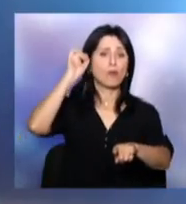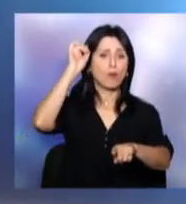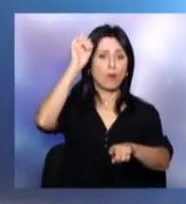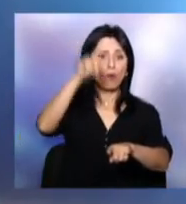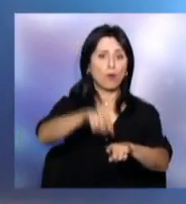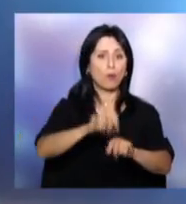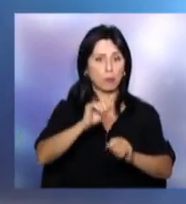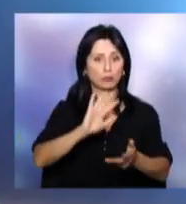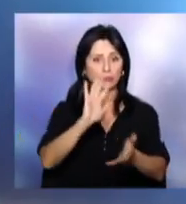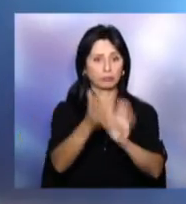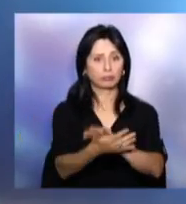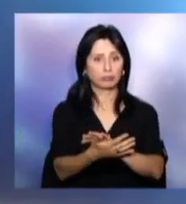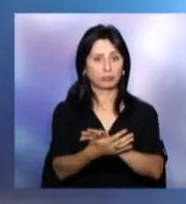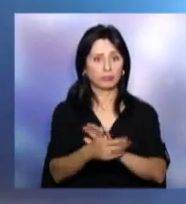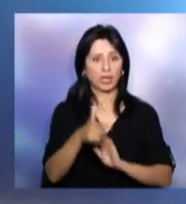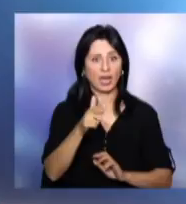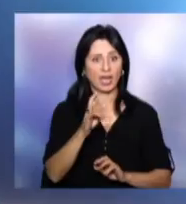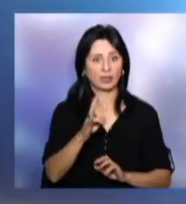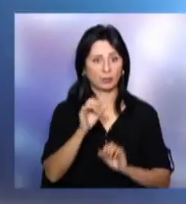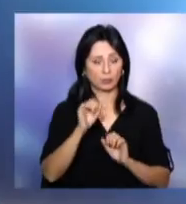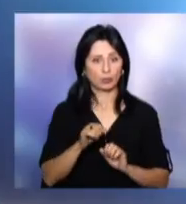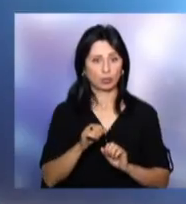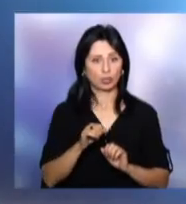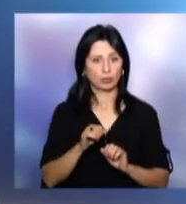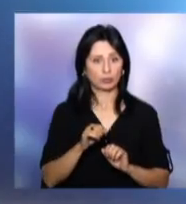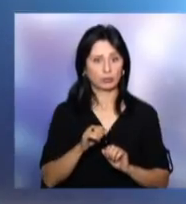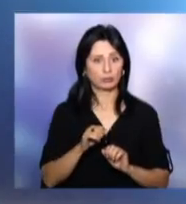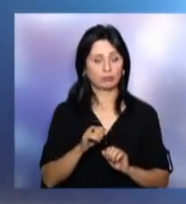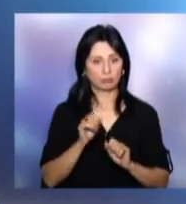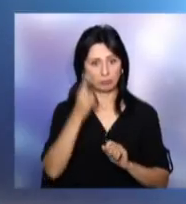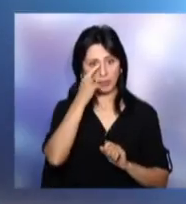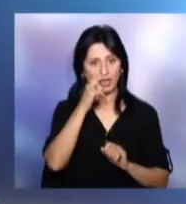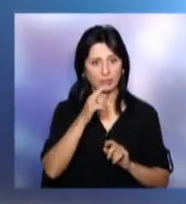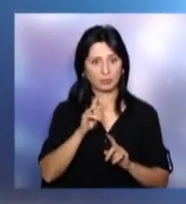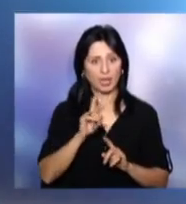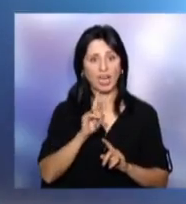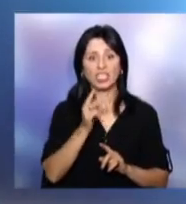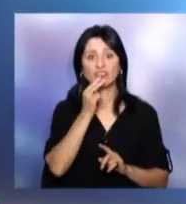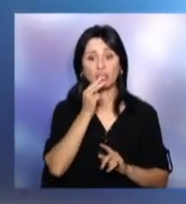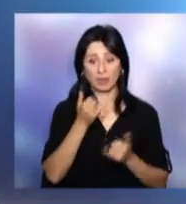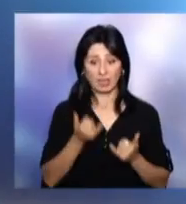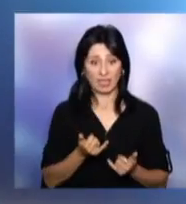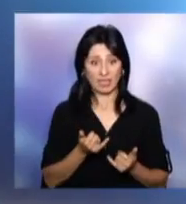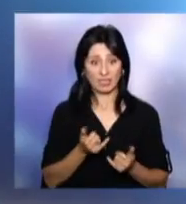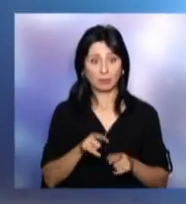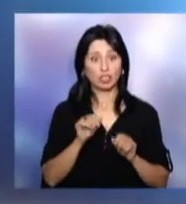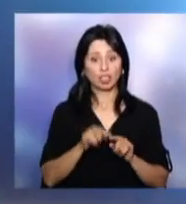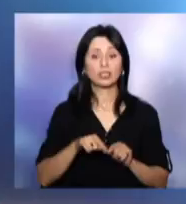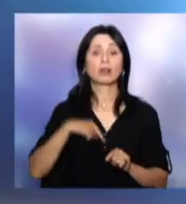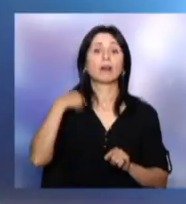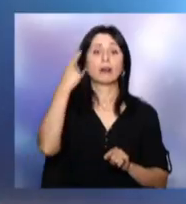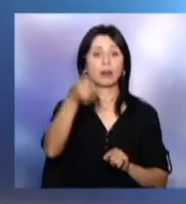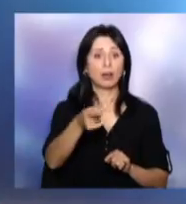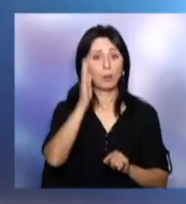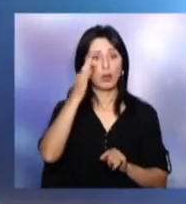შორეული შთამომავლების ჯანმრთელობაზე შეიძლება საბედისწერო დაისახოს. მაგალითად, რას ვჭამთ დღეს ჩვენ, ამას შეიძლება